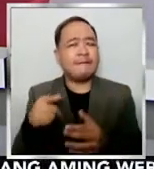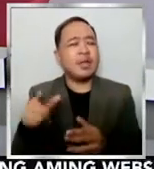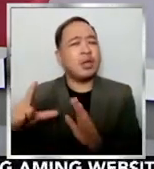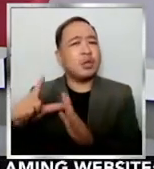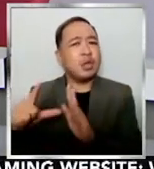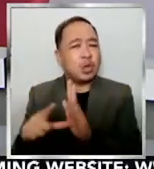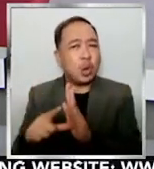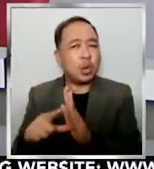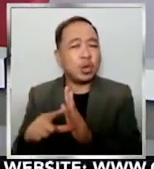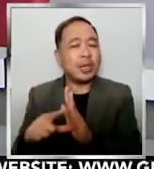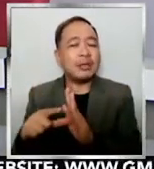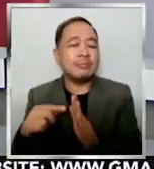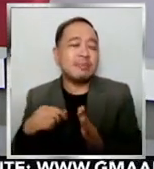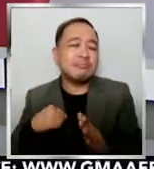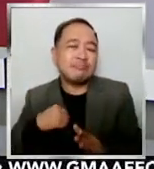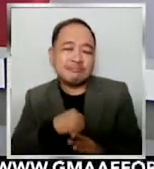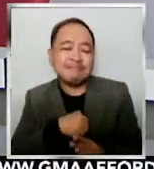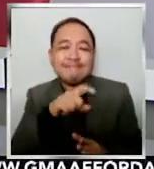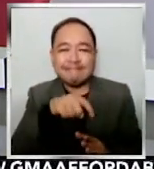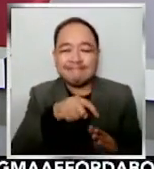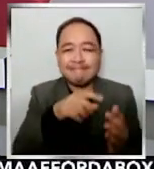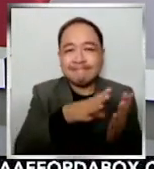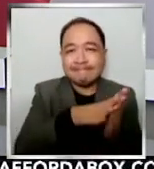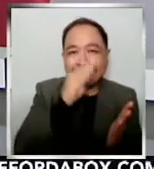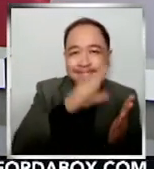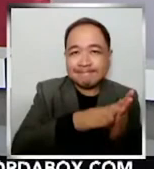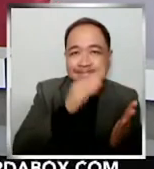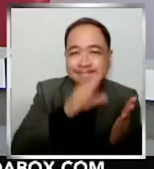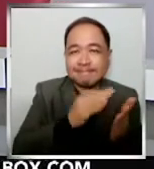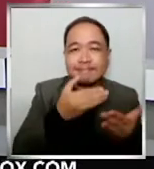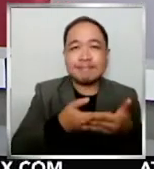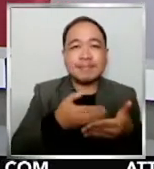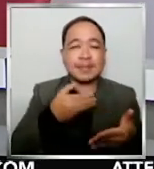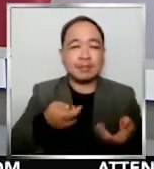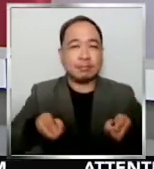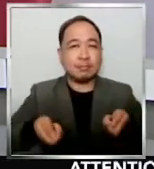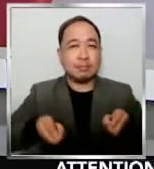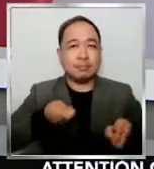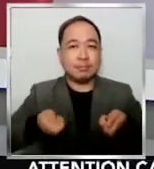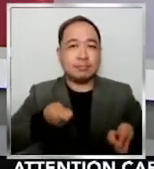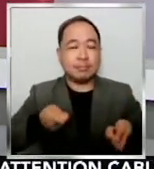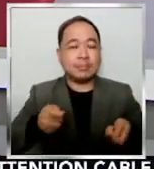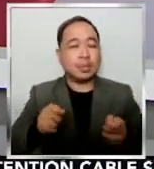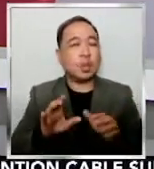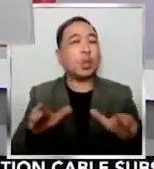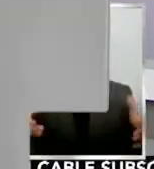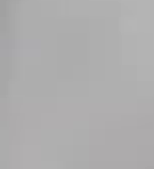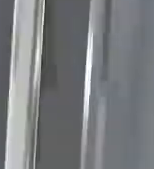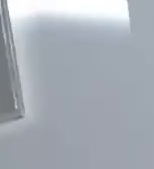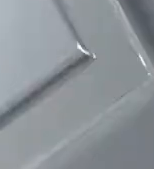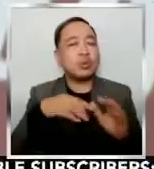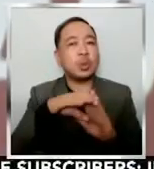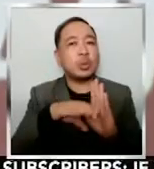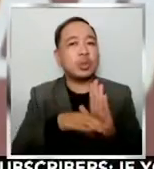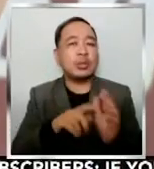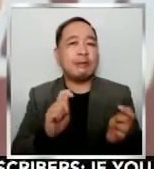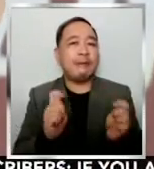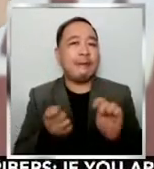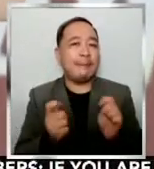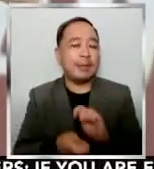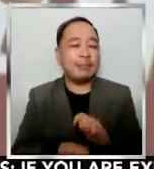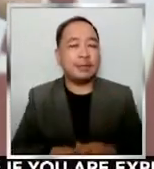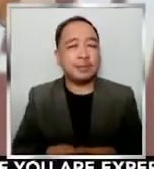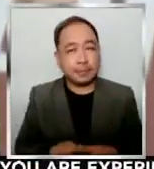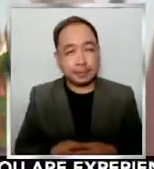mabuti bago pamunuan ang hiniling niyang Committee on Constitutional Amendments. At nakatutok si Mav Gonzalez.